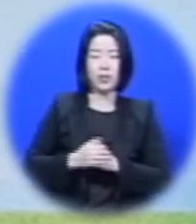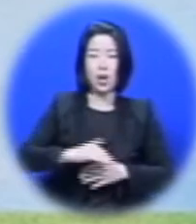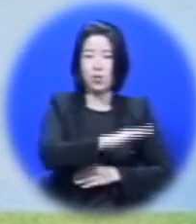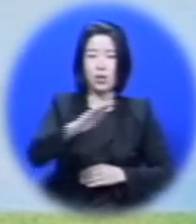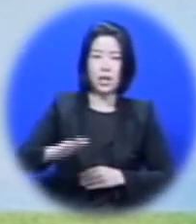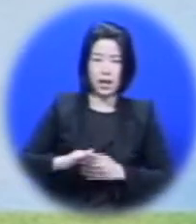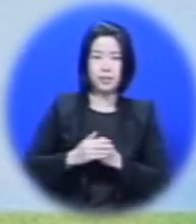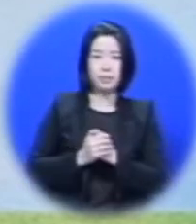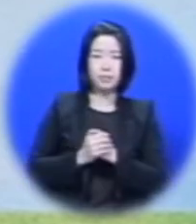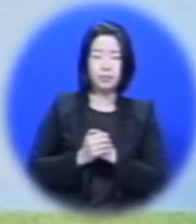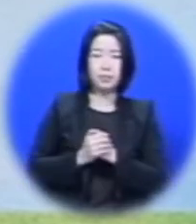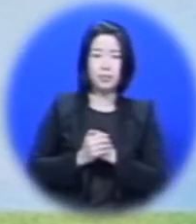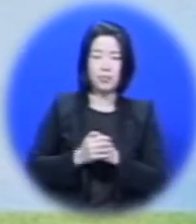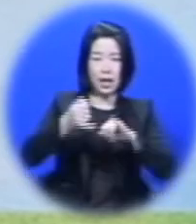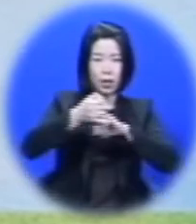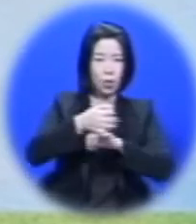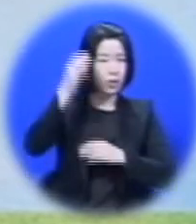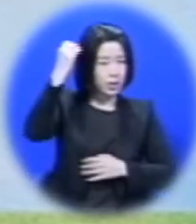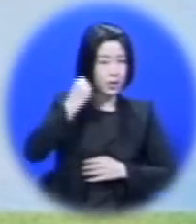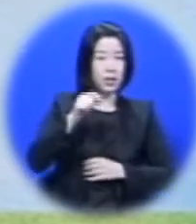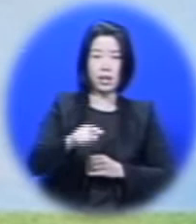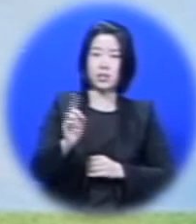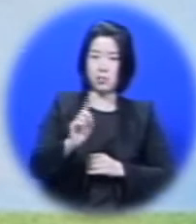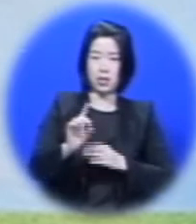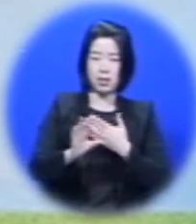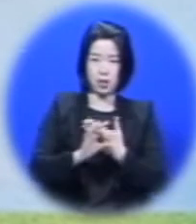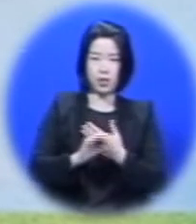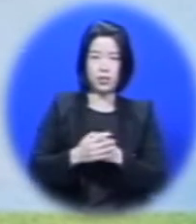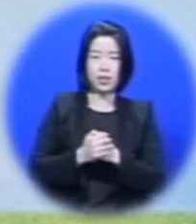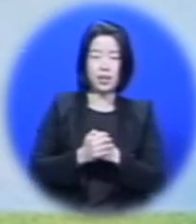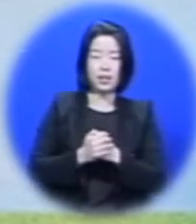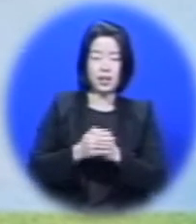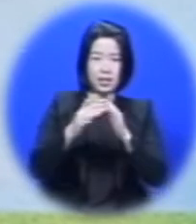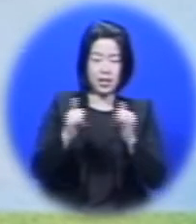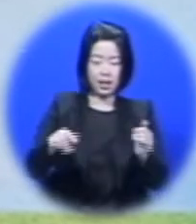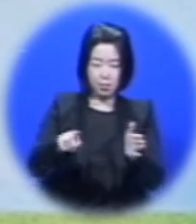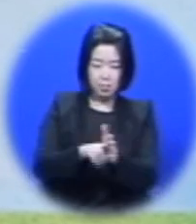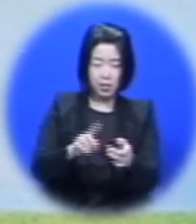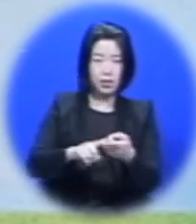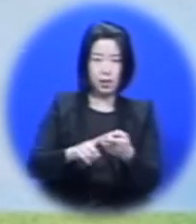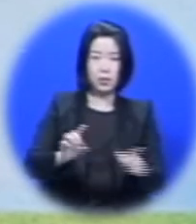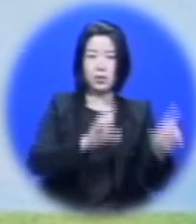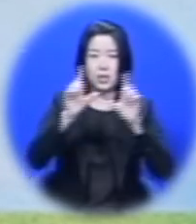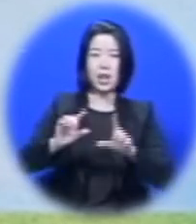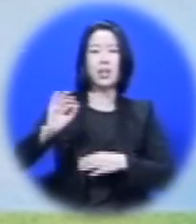우리가 꼭 기억해야 될 것은 사람은 믿는 대로 살게 된다는